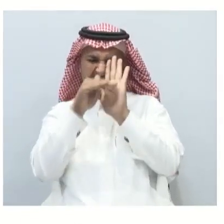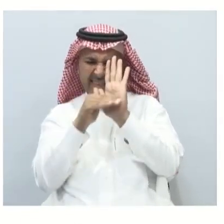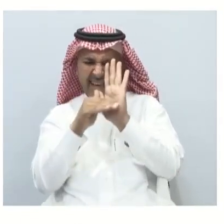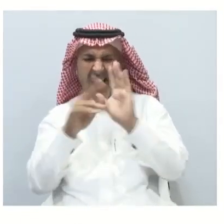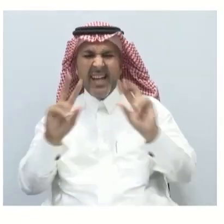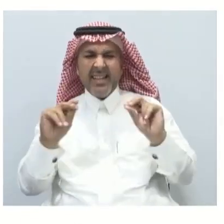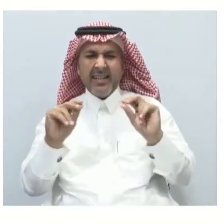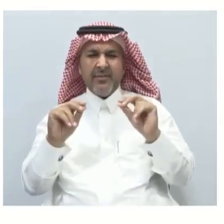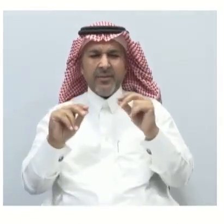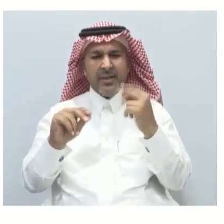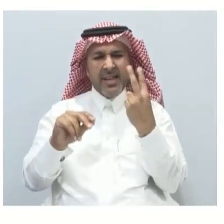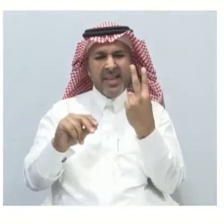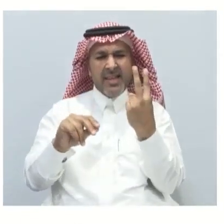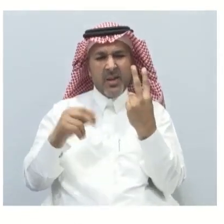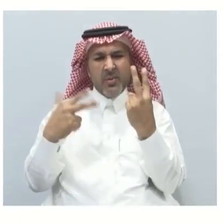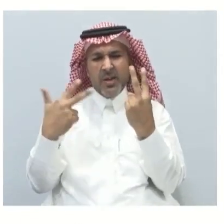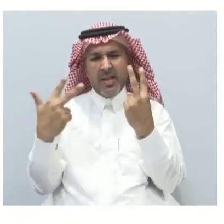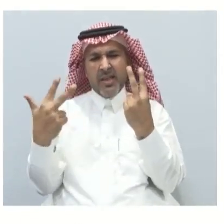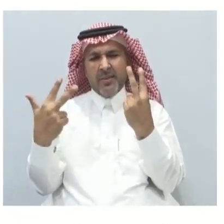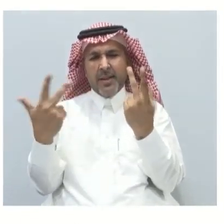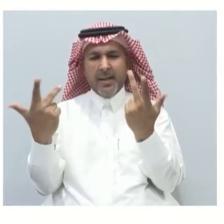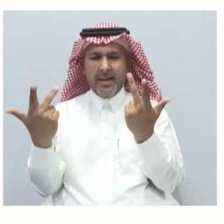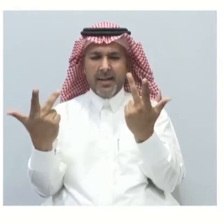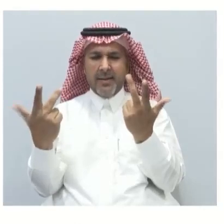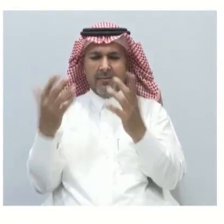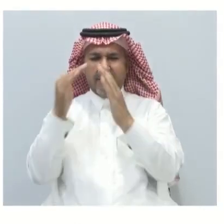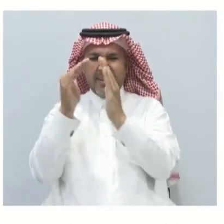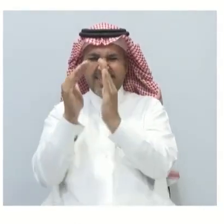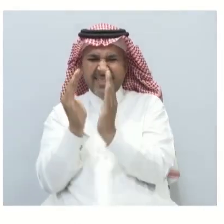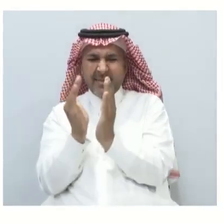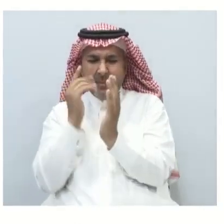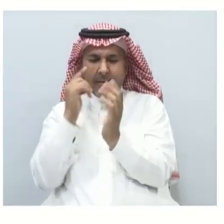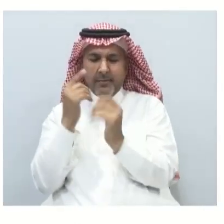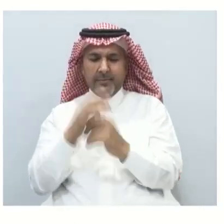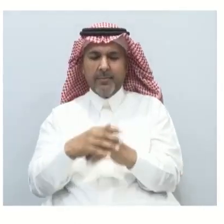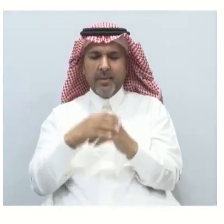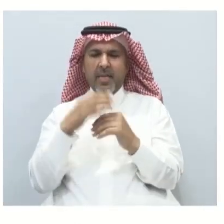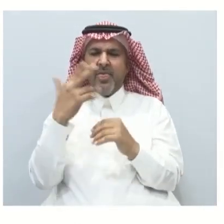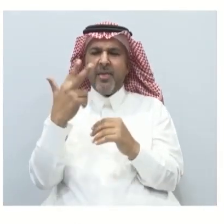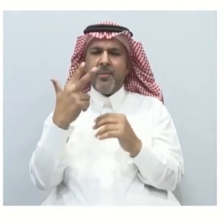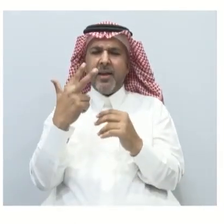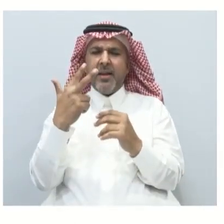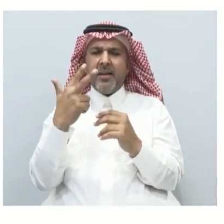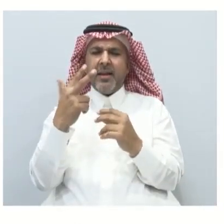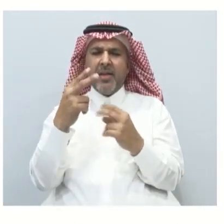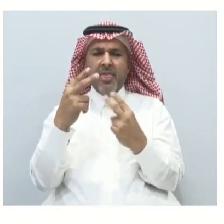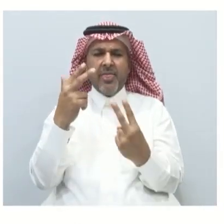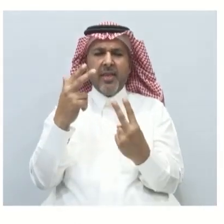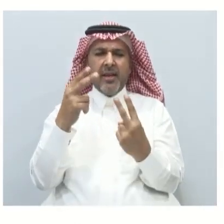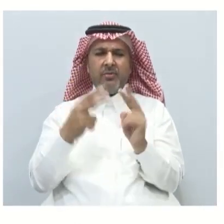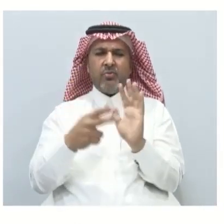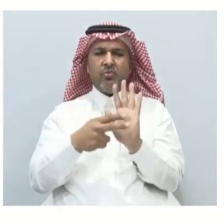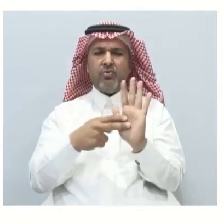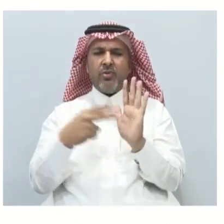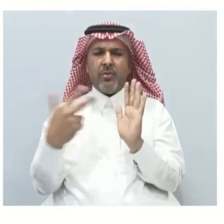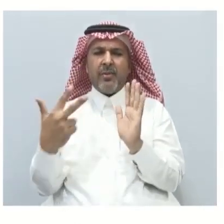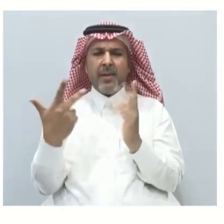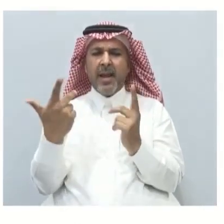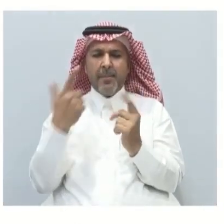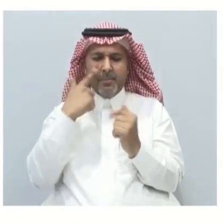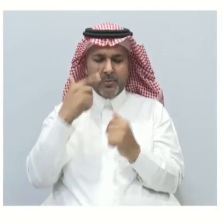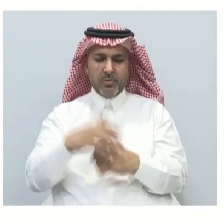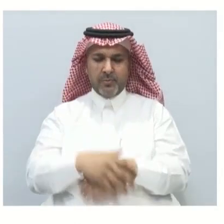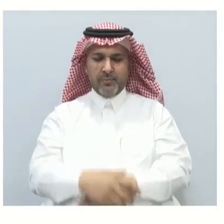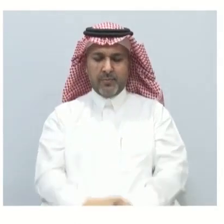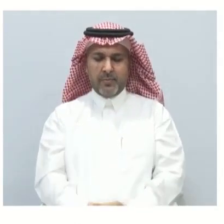لازم اوحد الاساس عشان احصل على نتيجه انه بي اكس تساوي بي واي فهذا يعطيني اكس يساوي